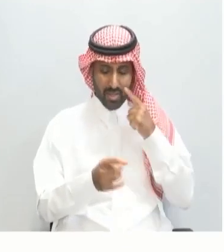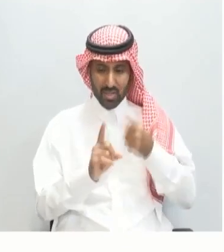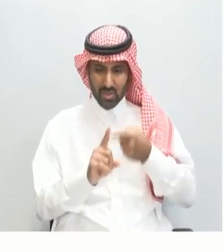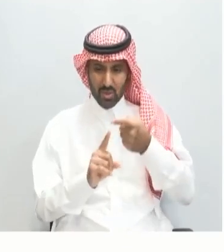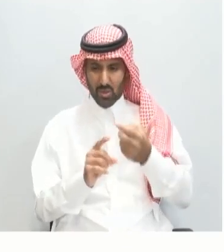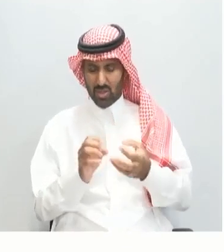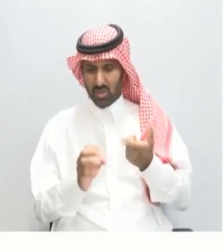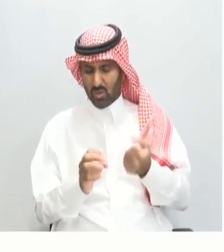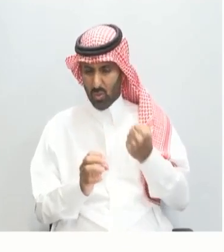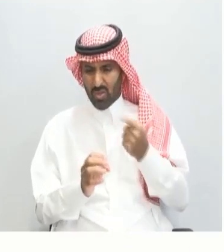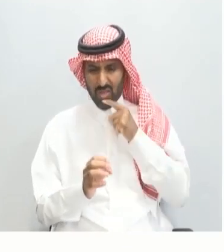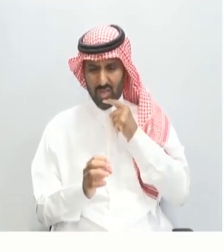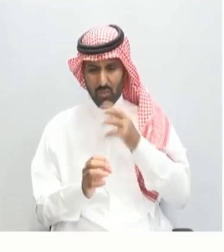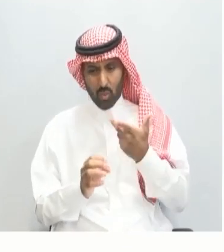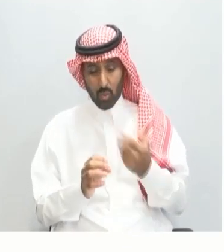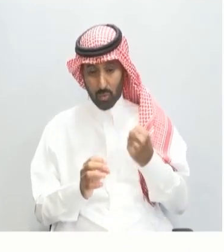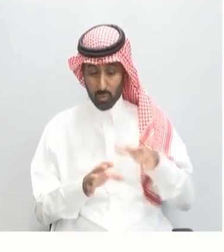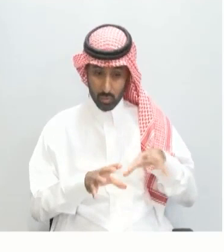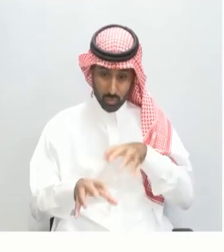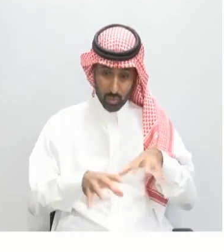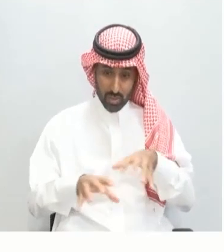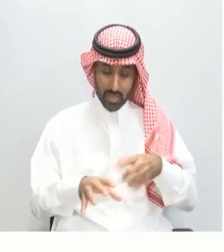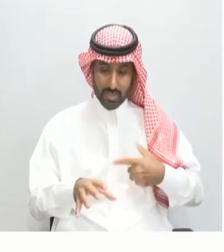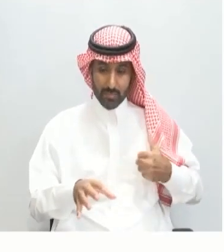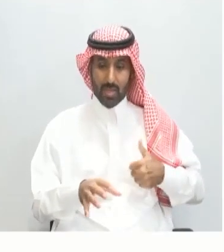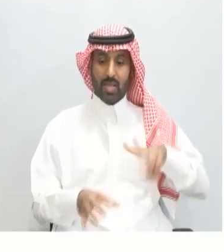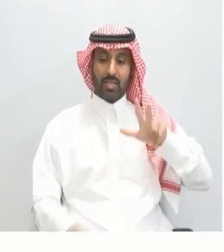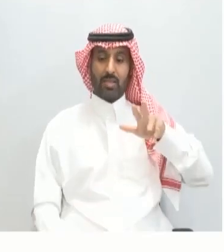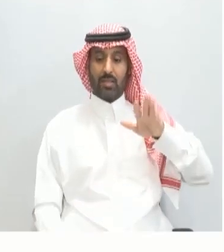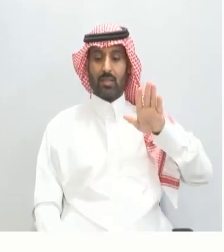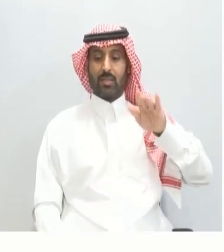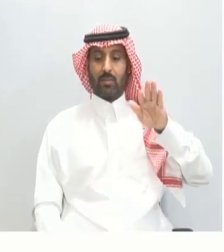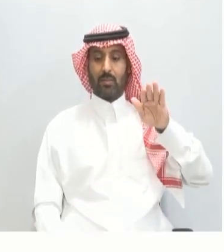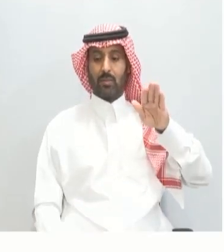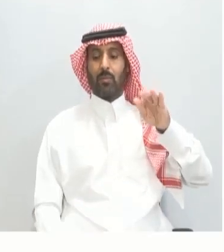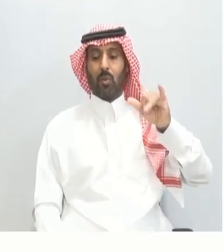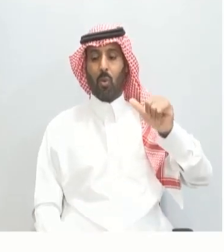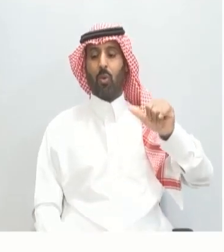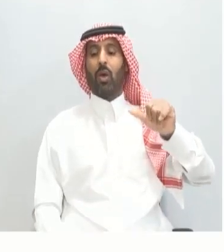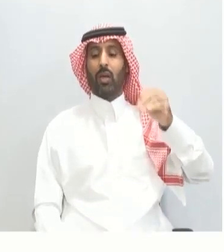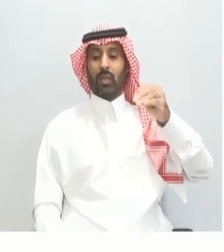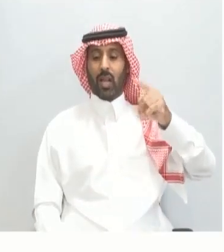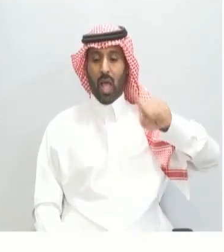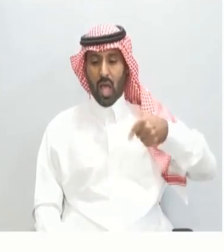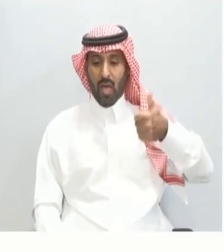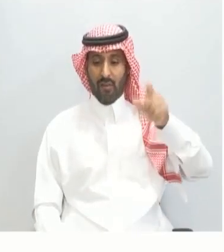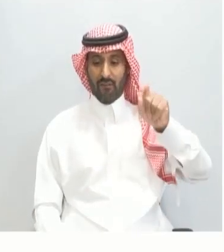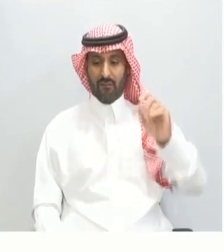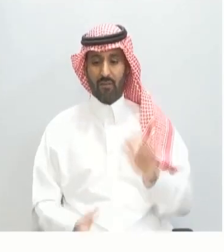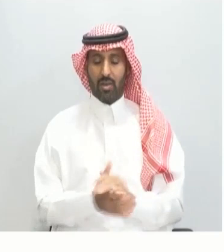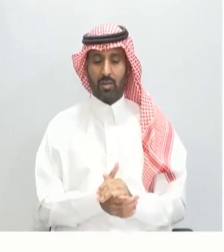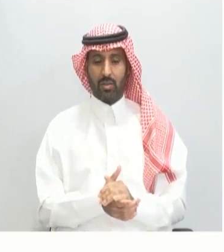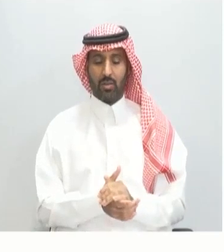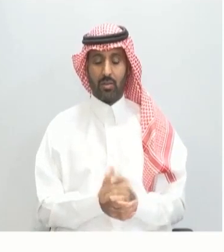او طريقه عمل قياس الزلازل هو جهاز الذي يقيس الزلازل